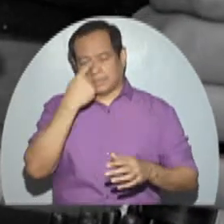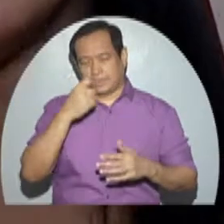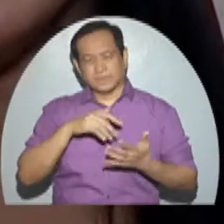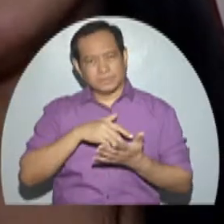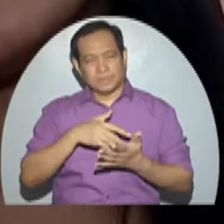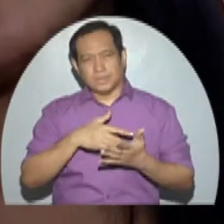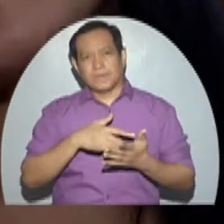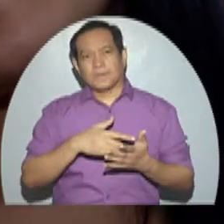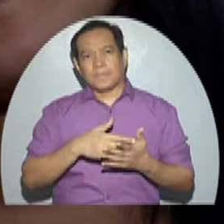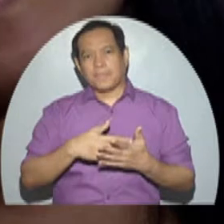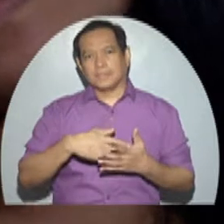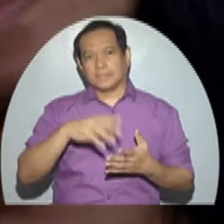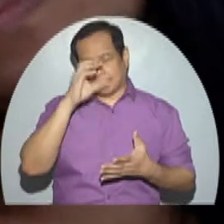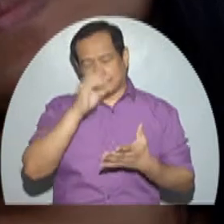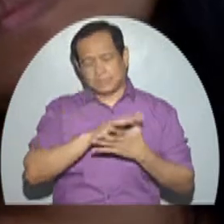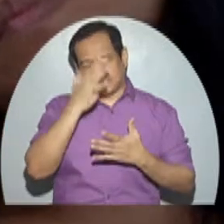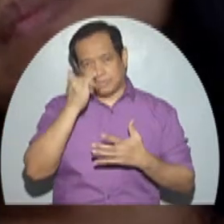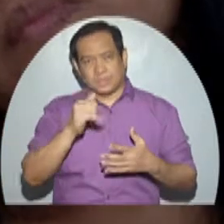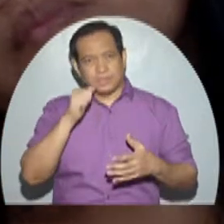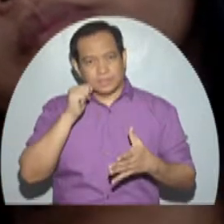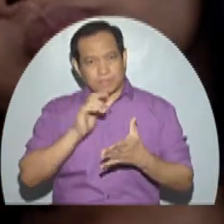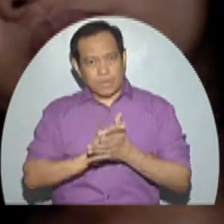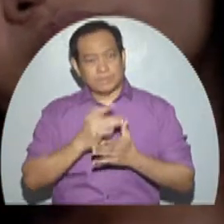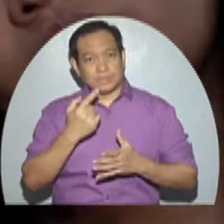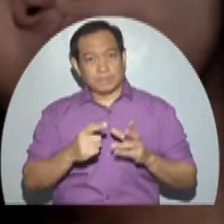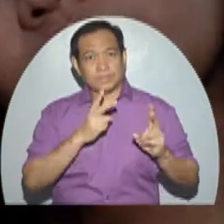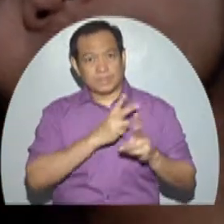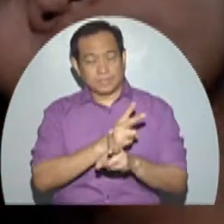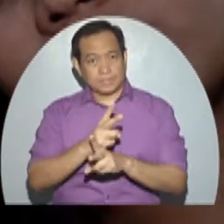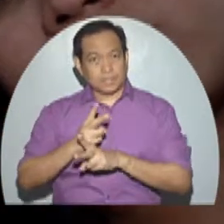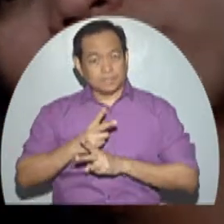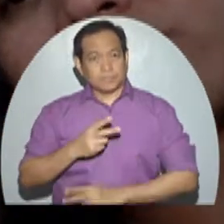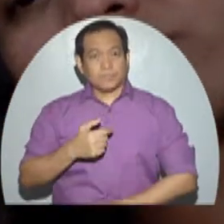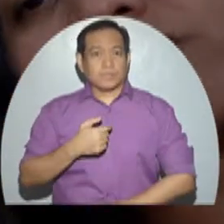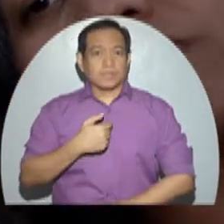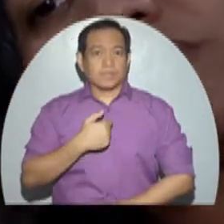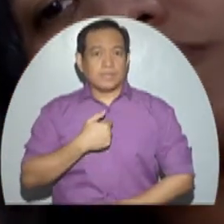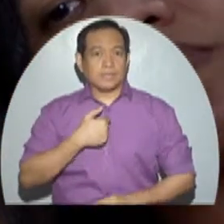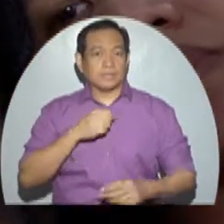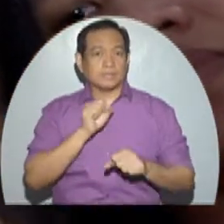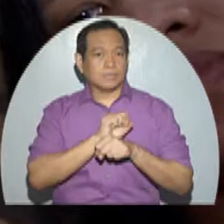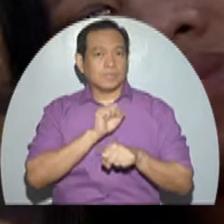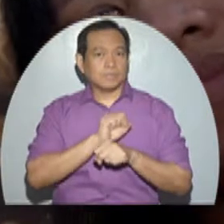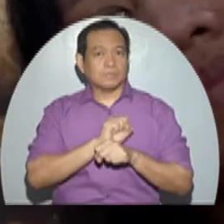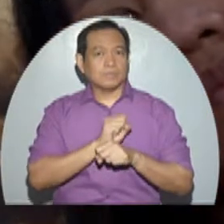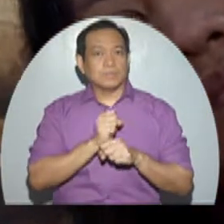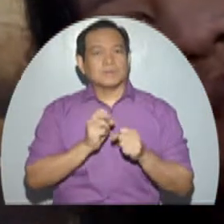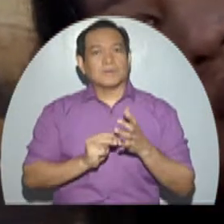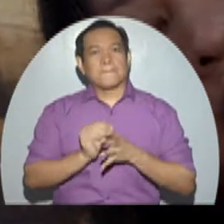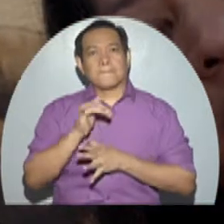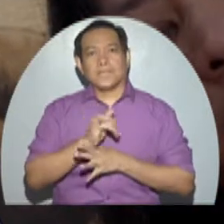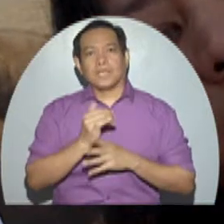siya, ang asawa niya na si Marjorie ang nag-aalaga sa kanya. May trabaho ako nung May